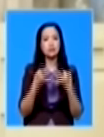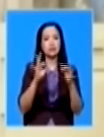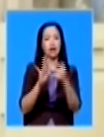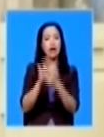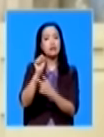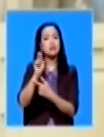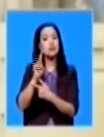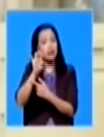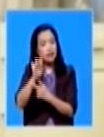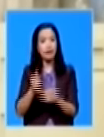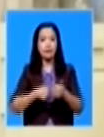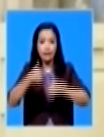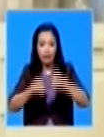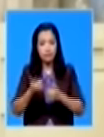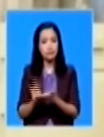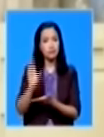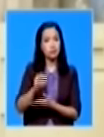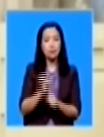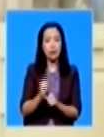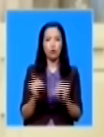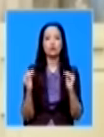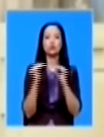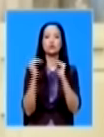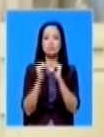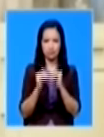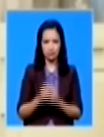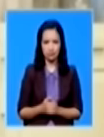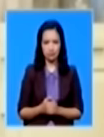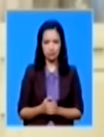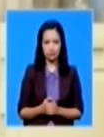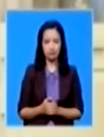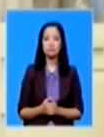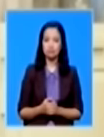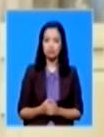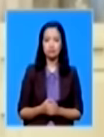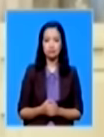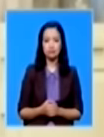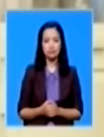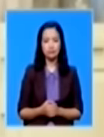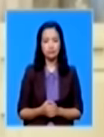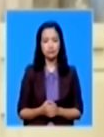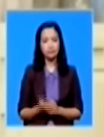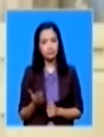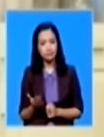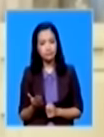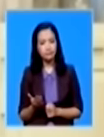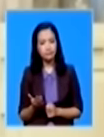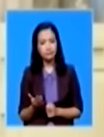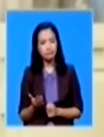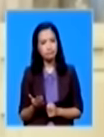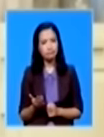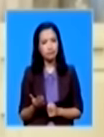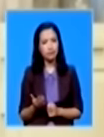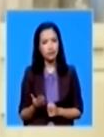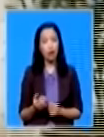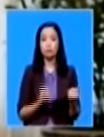งขันในการลงทุนทำยังไงให้เขาเกิดความเป็นธรรมเราอย่าไปมีผลประโยชน์เขาท่อนเองนะอันนี้ก็เรื่องอะไรล่ะเรื่องร